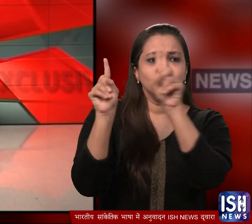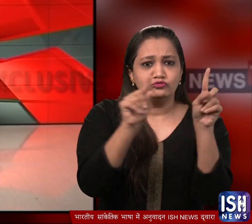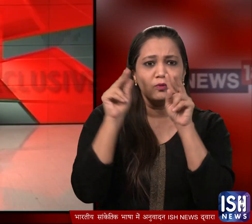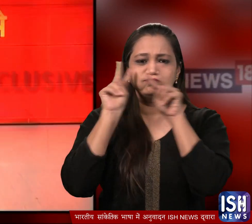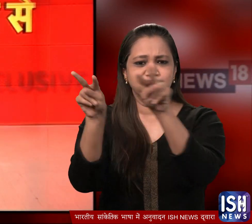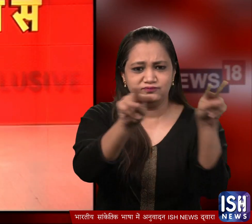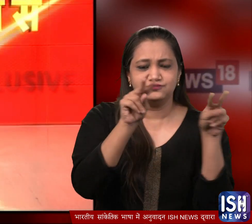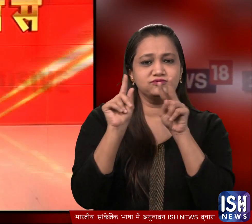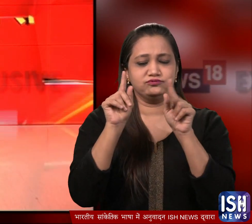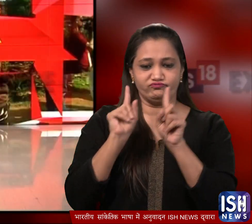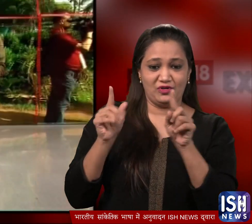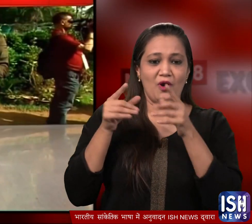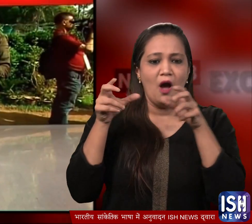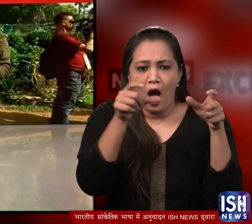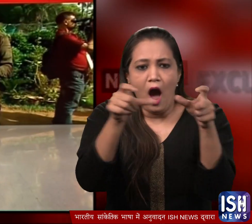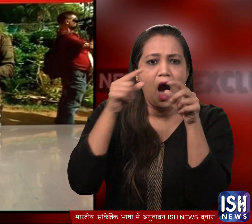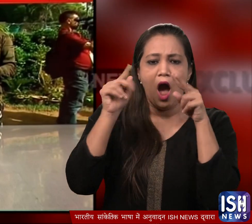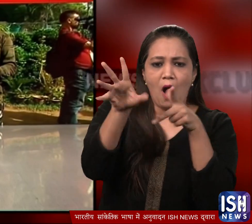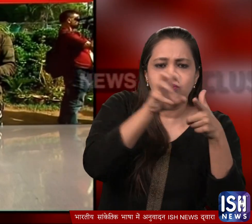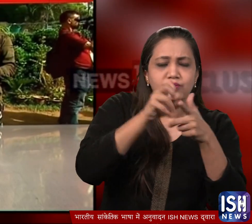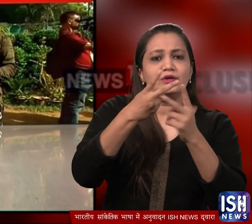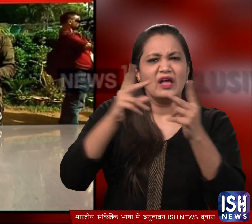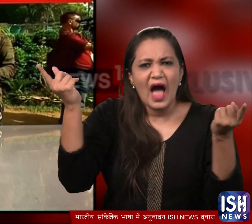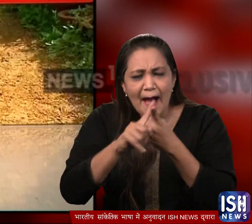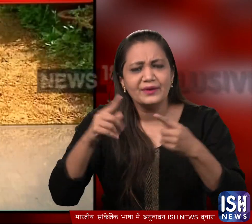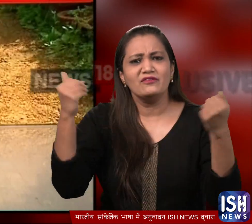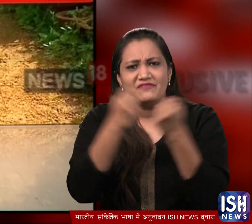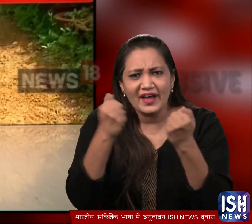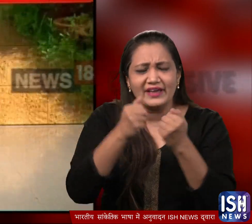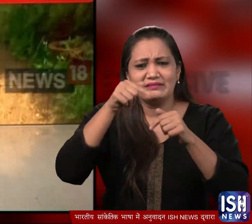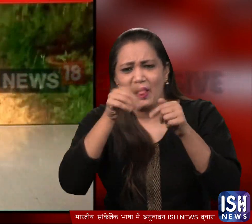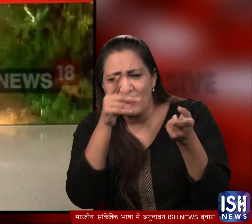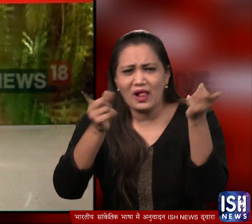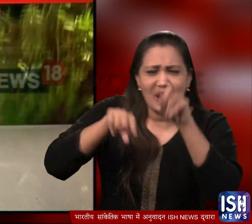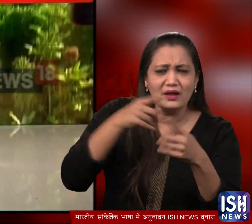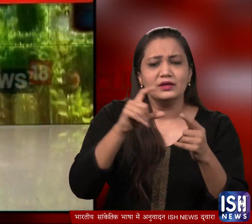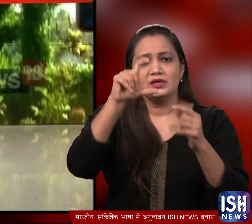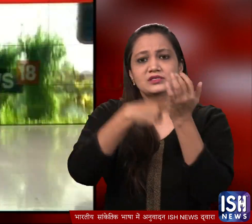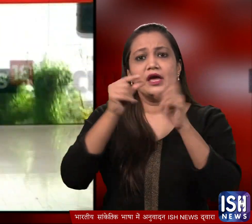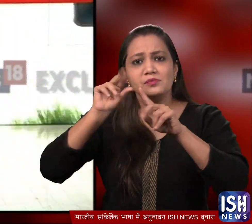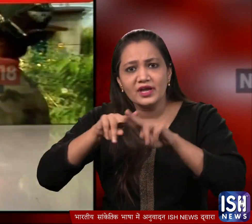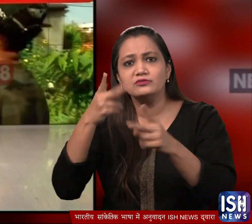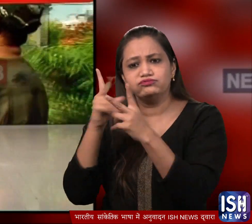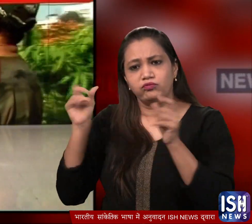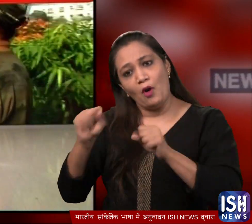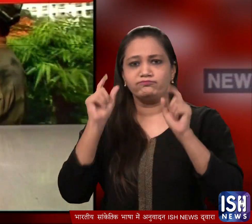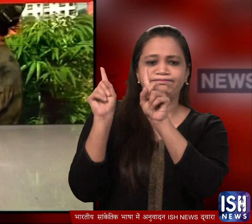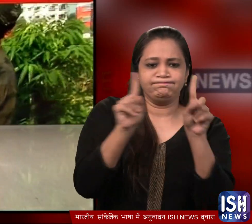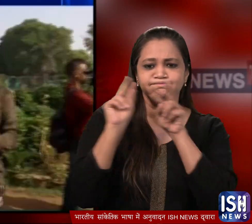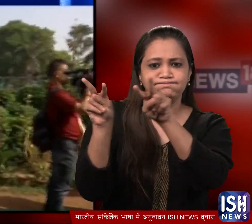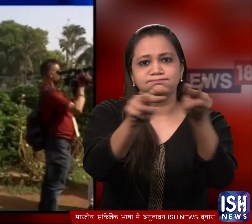कैमरों से निगरानी की गई। मतदान केंद्रों पर किसी भी तरह के हंगामे और गड़बड़ी पर नजर रखने के लिए सीआरपीएफ ने इन ड्रोन कैमरों का इस्तेमाल